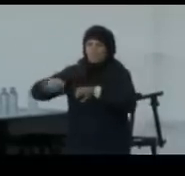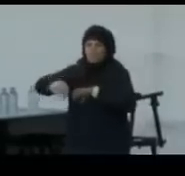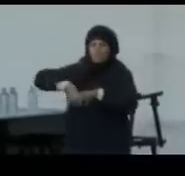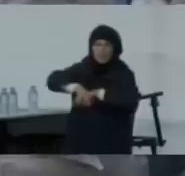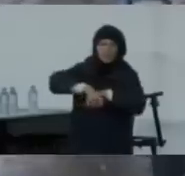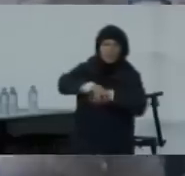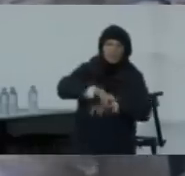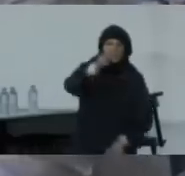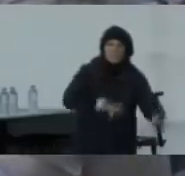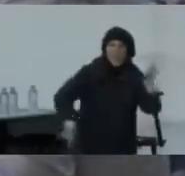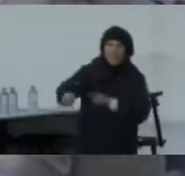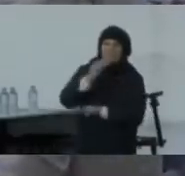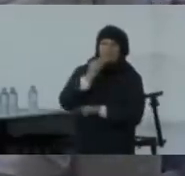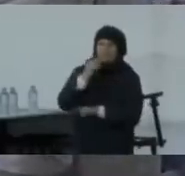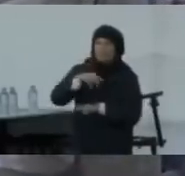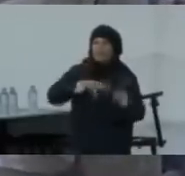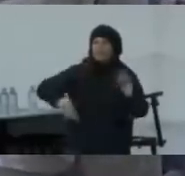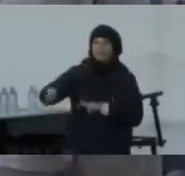dove non c'è rimasto più niente.